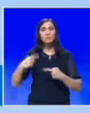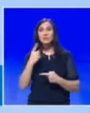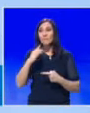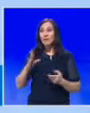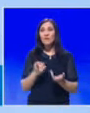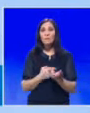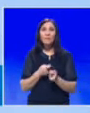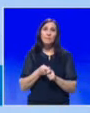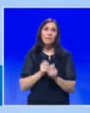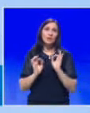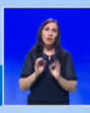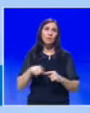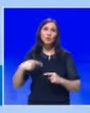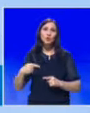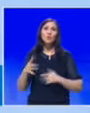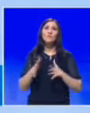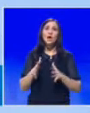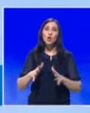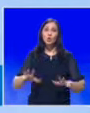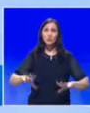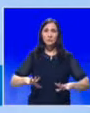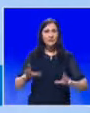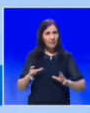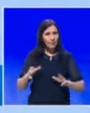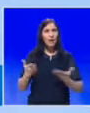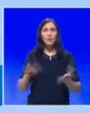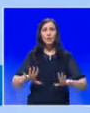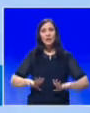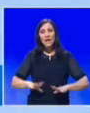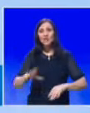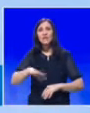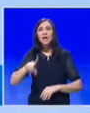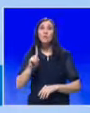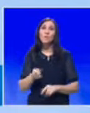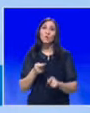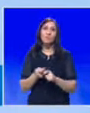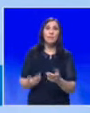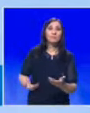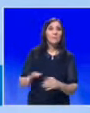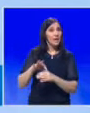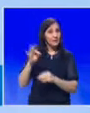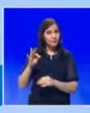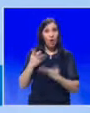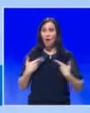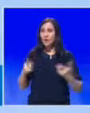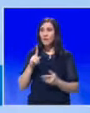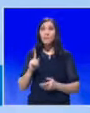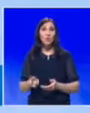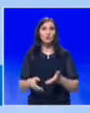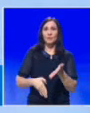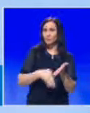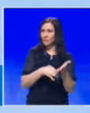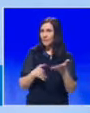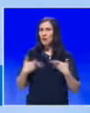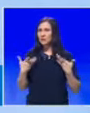такива процедури в Народното събрание, където и гражданския сектор да могат да правят номинации, а ние да можем да застанем за тях. И